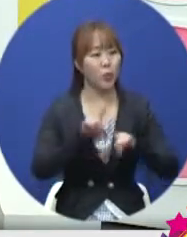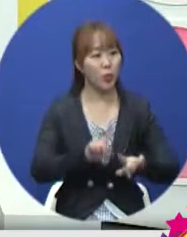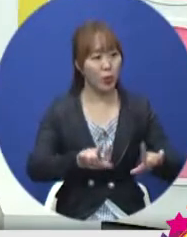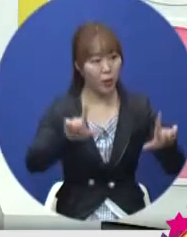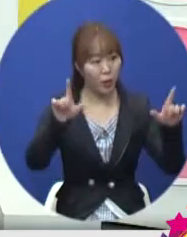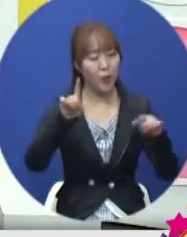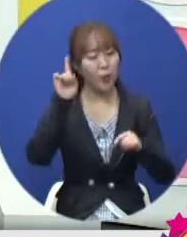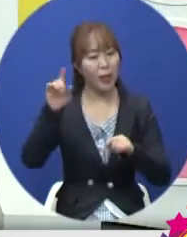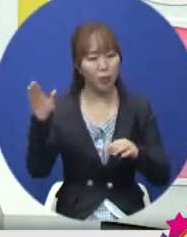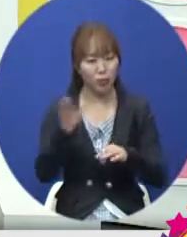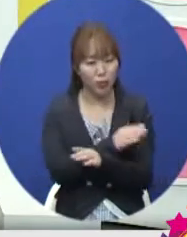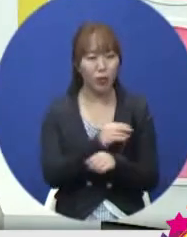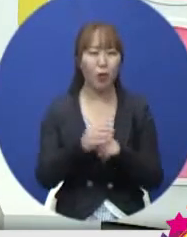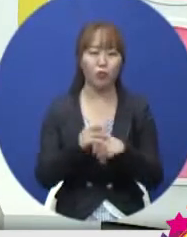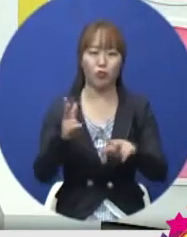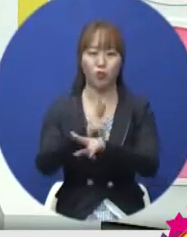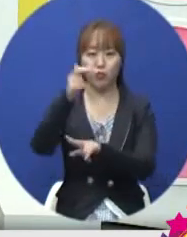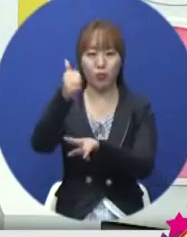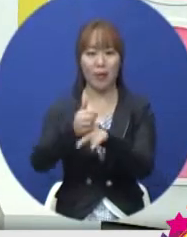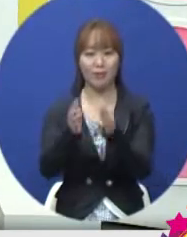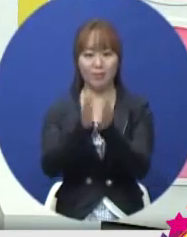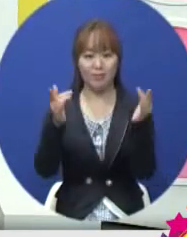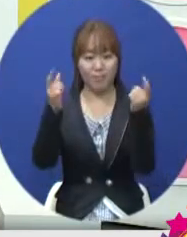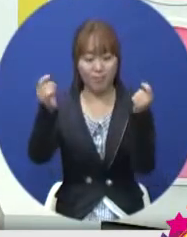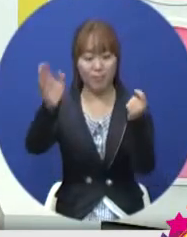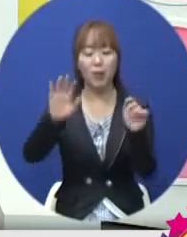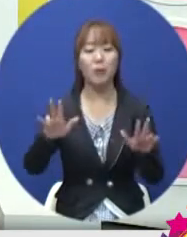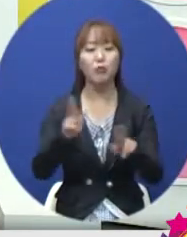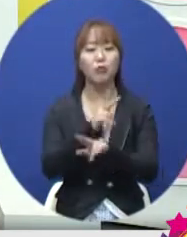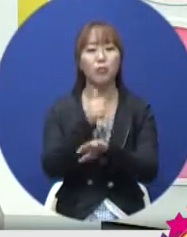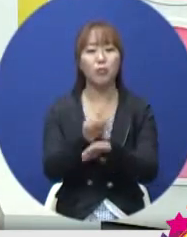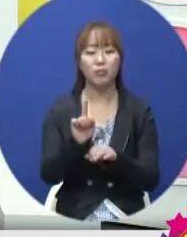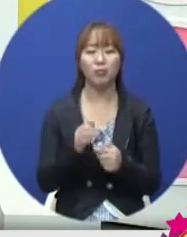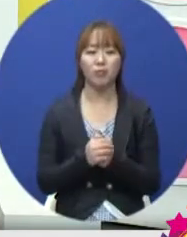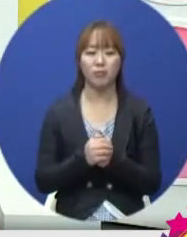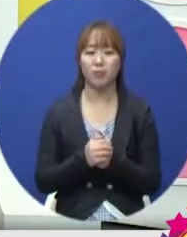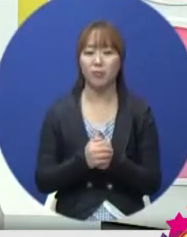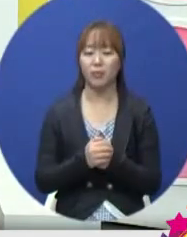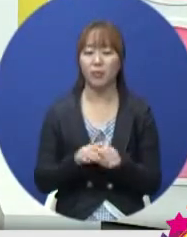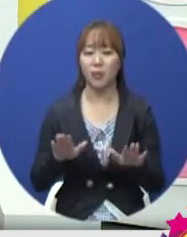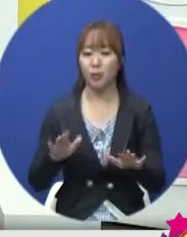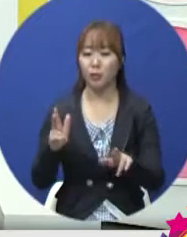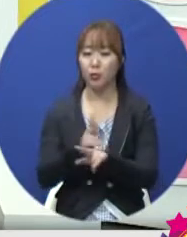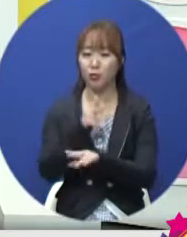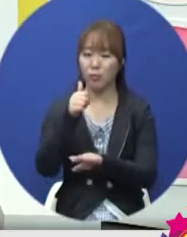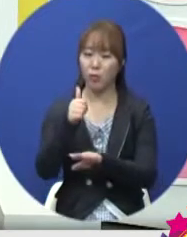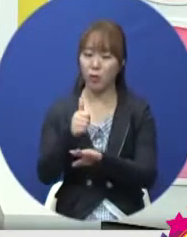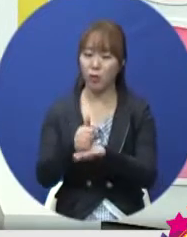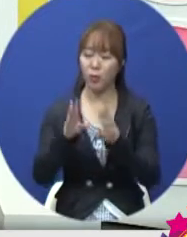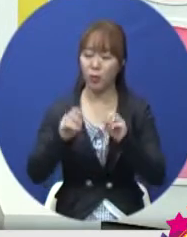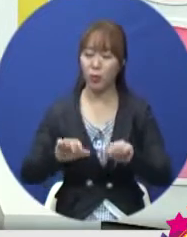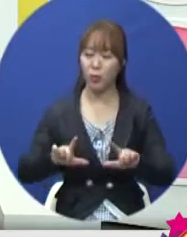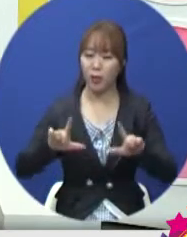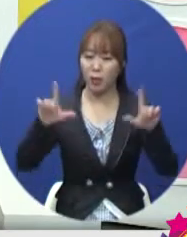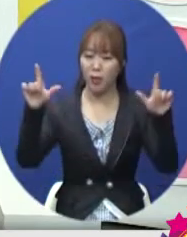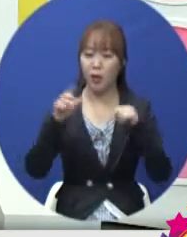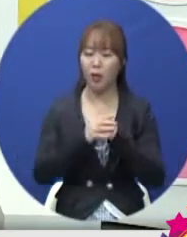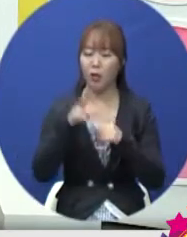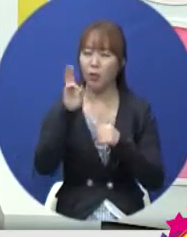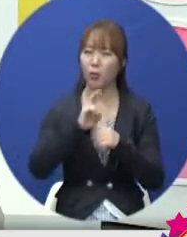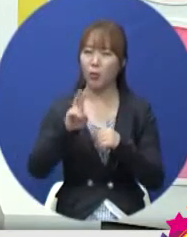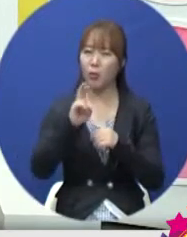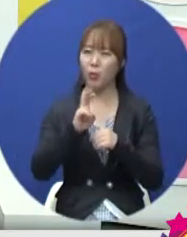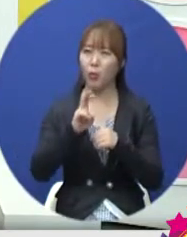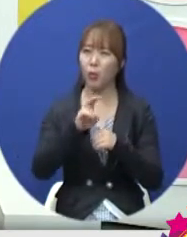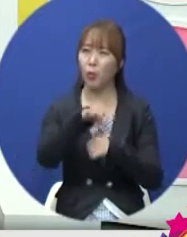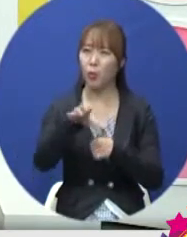목요일이고 네. 자, 내일부터 또 주말인데 네. 이번 주말에 뭐 하실 거예요? 이번 주말에 토요일에는 공연이